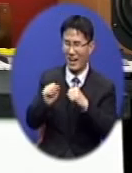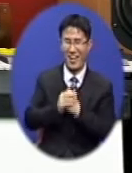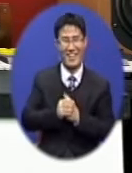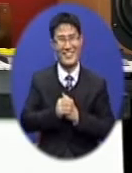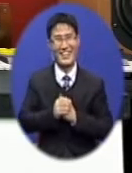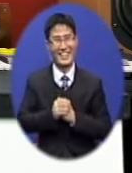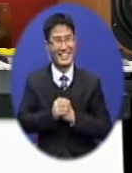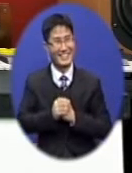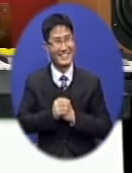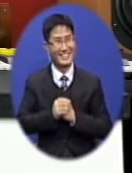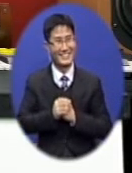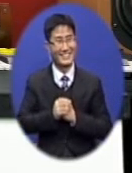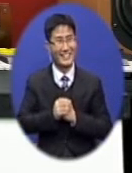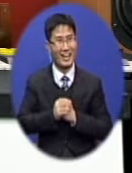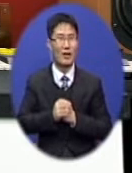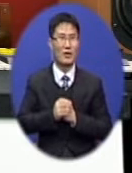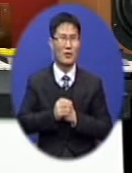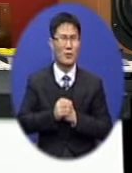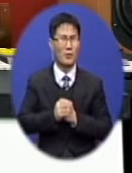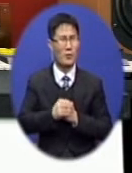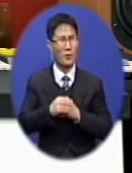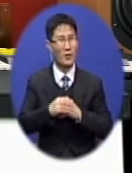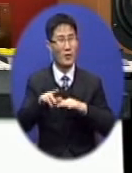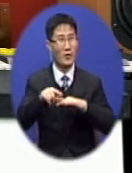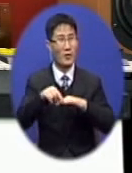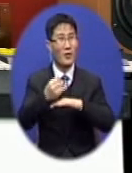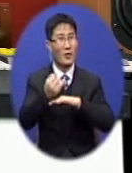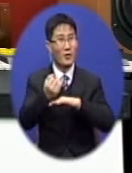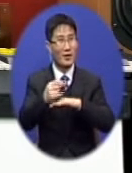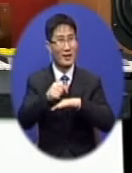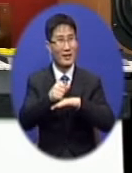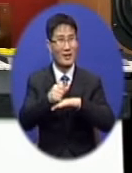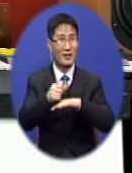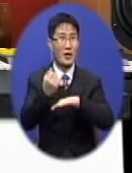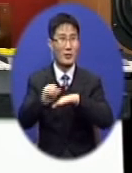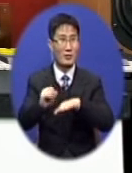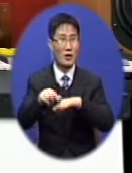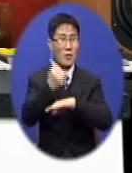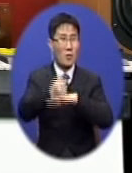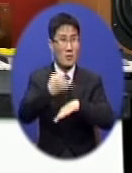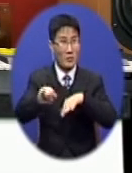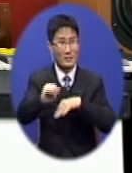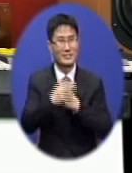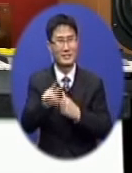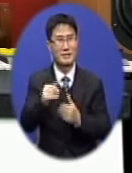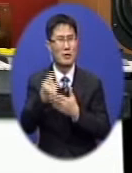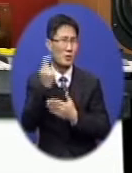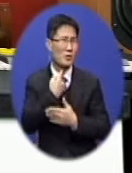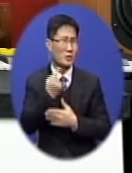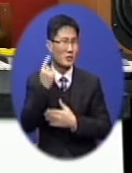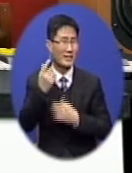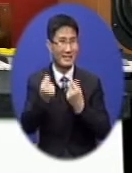안녕하세요. 어머야. 네. 아주 공주님 목소리 같으세요. 네, 김혜영 씨 반갑습니다. 네, 반갑습니다.